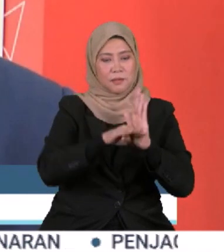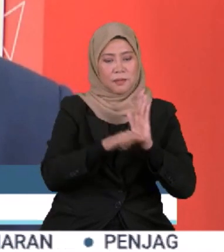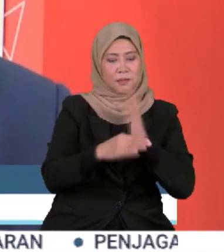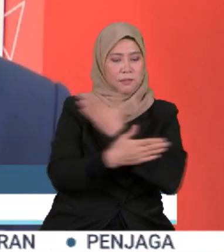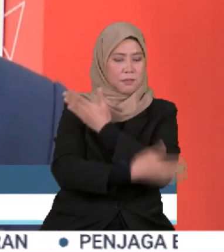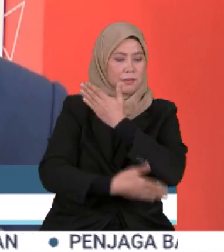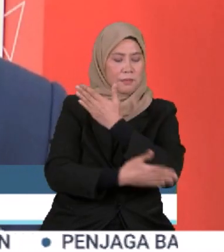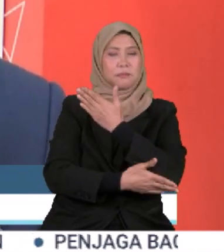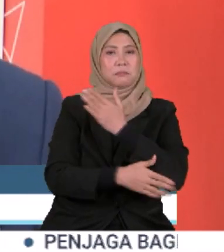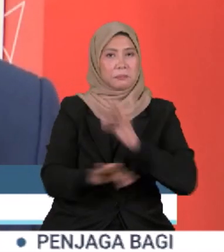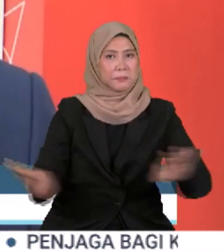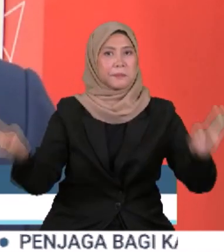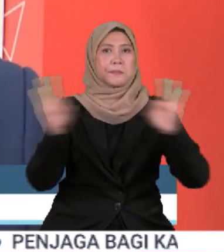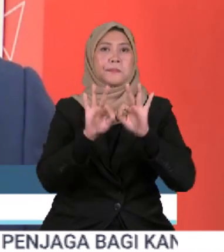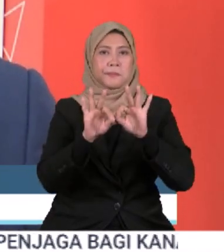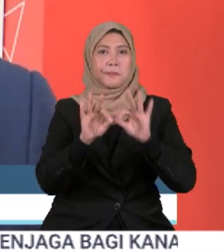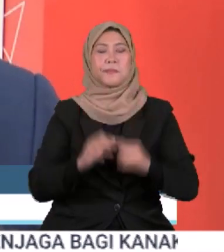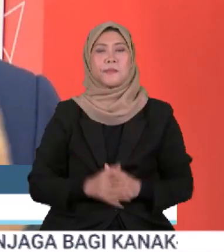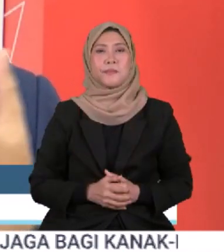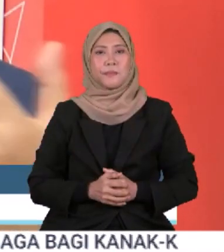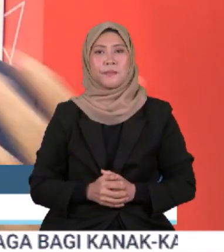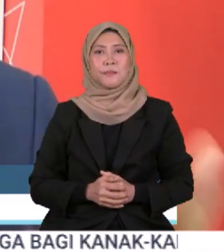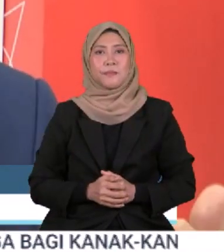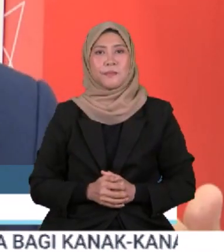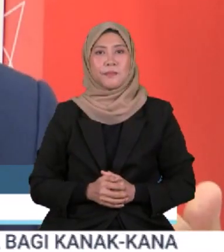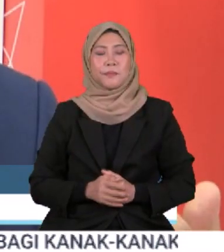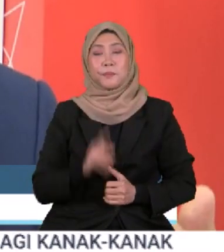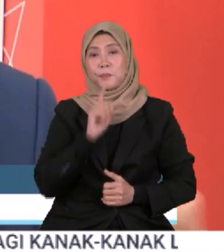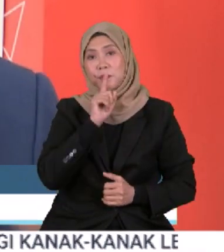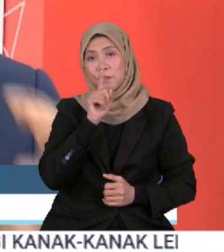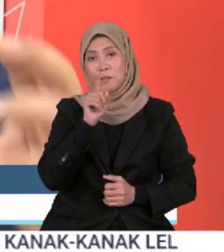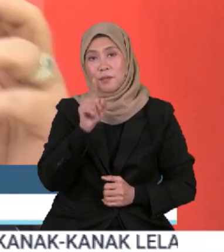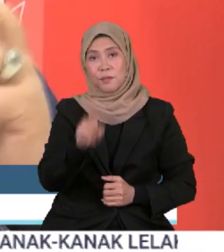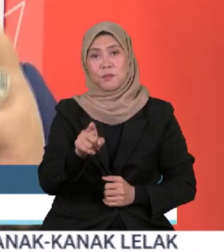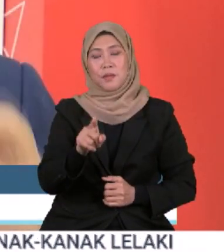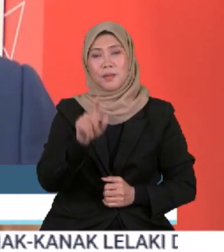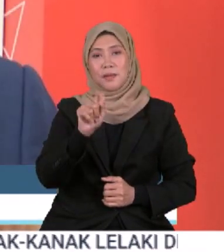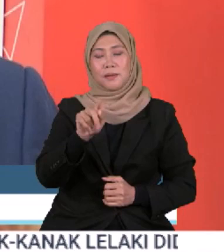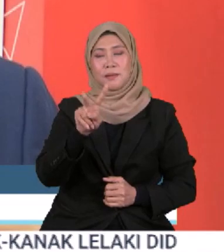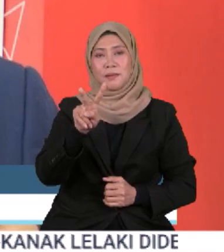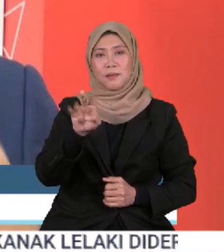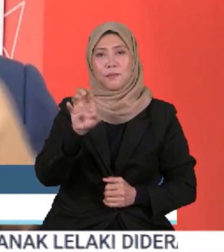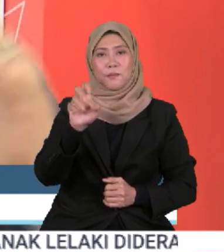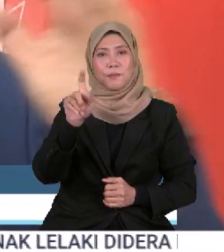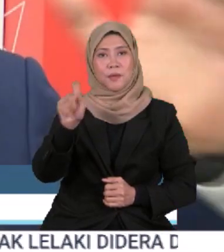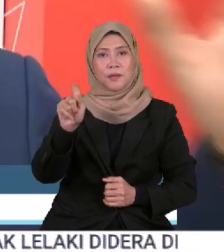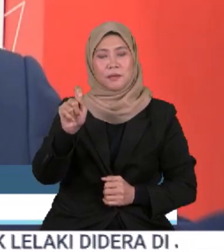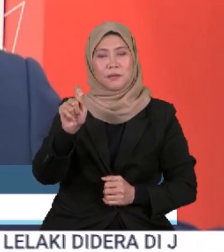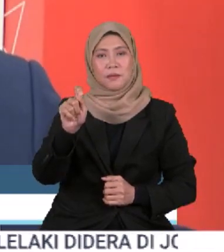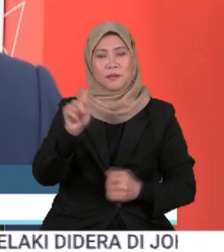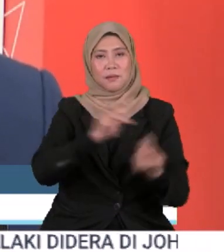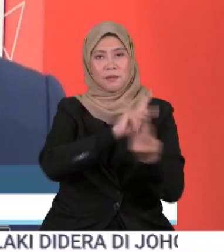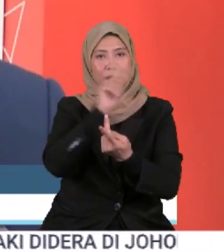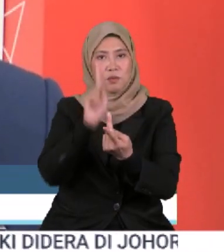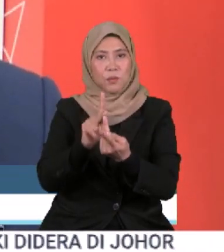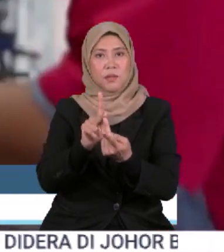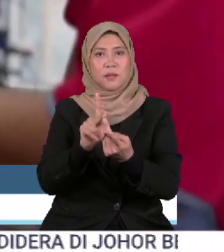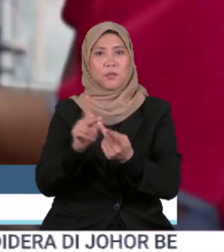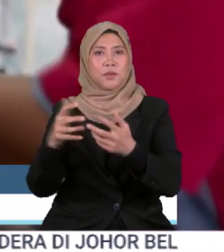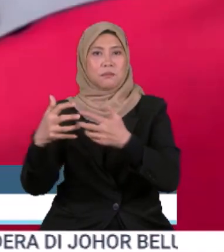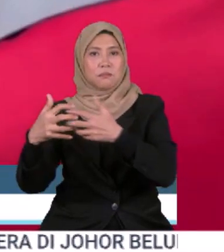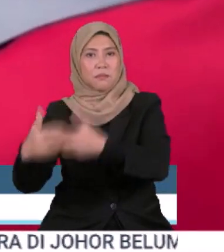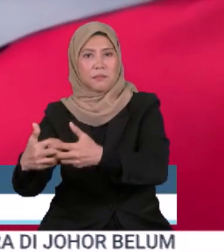negara. Dan memastikan bahawa TVET ini juga berpadanan dengan